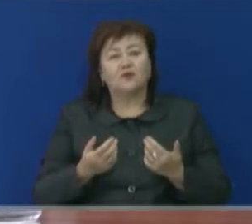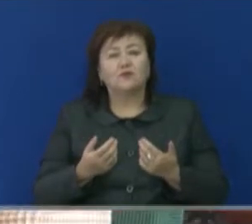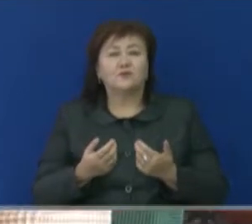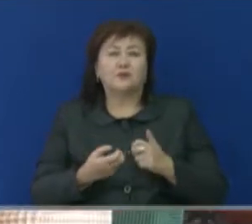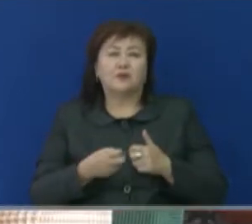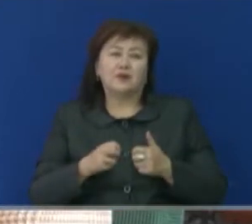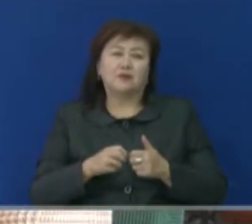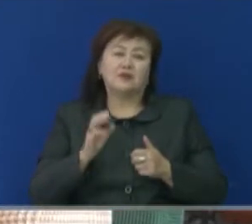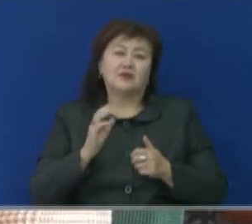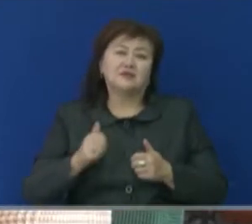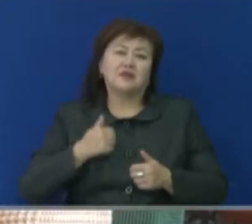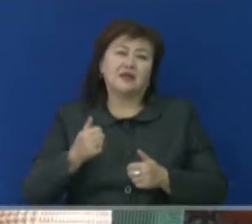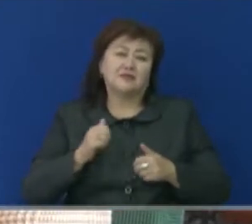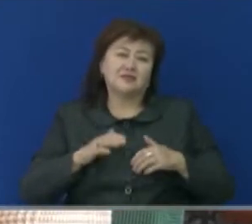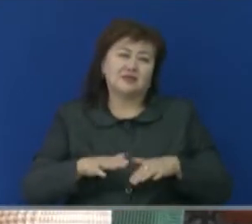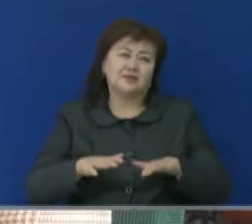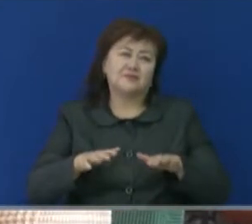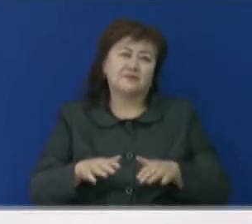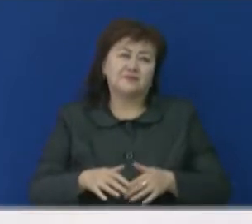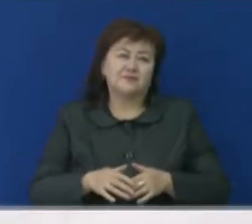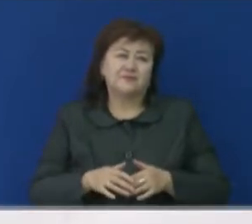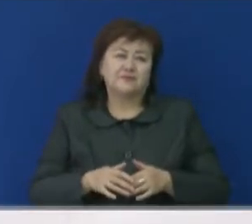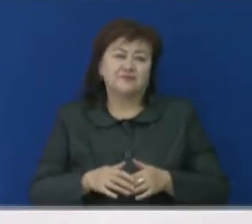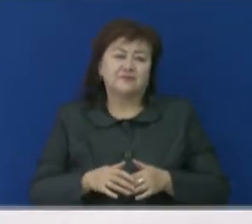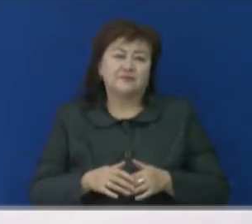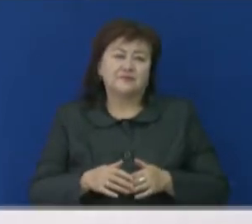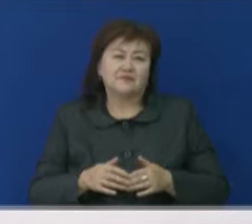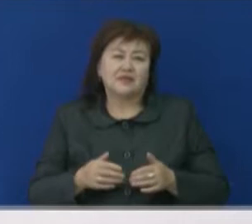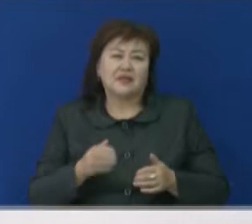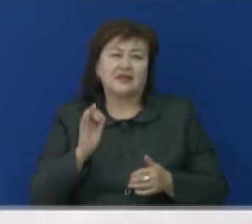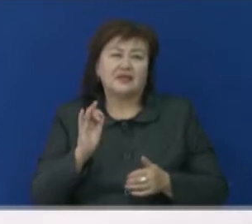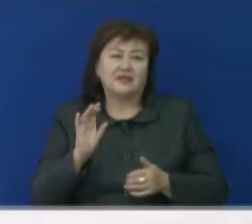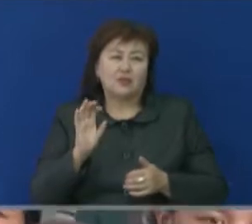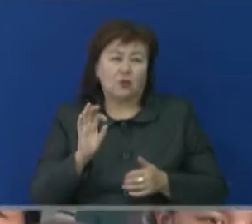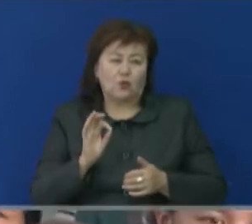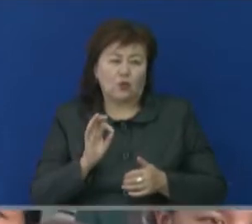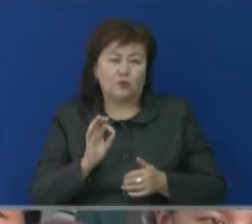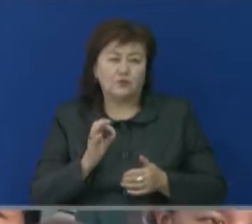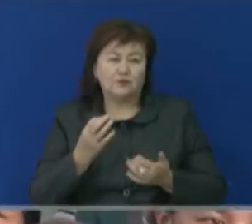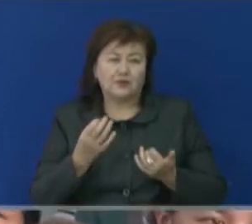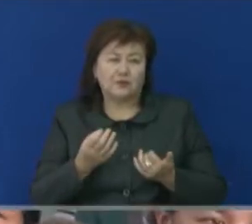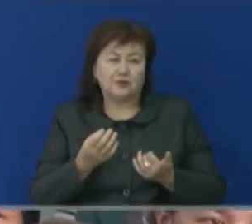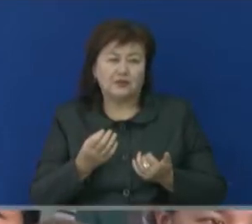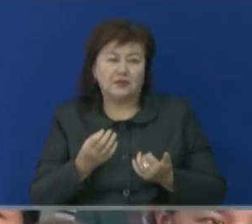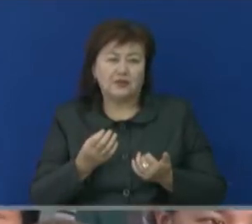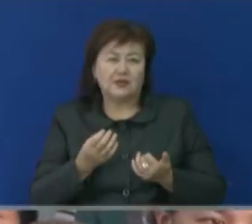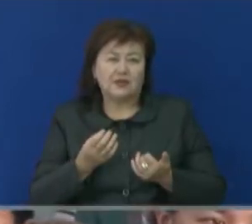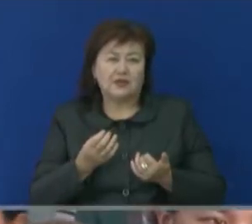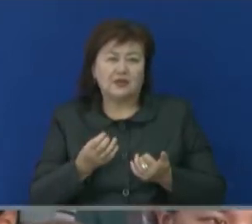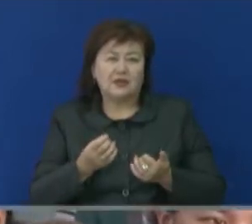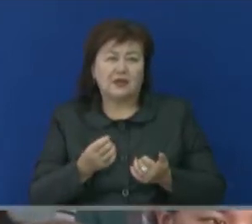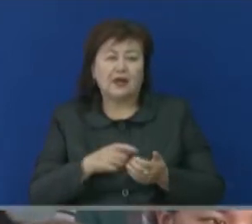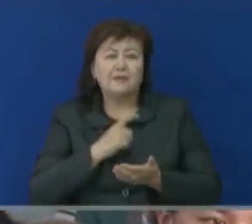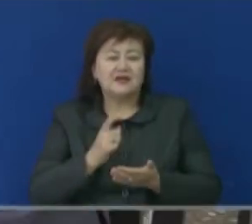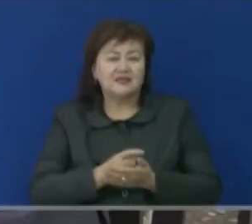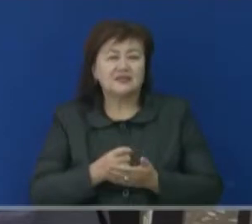тырысамыз. Қала әкімі қызметіне кіріскен сәттен бастап тұрақты негізде қала ауылдық округтер мен кенттер тұрғындарымен кездесулер өткізіліп